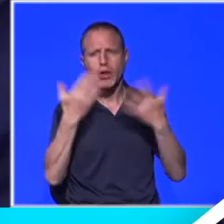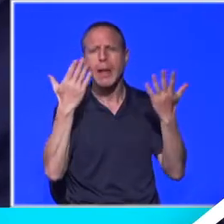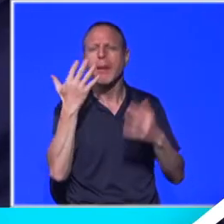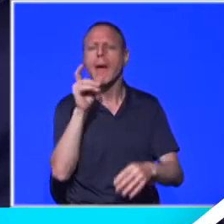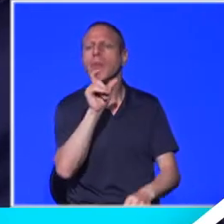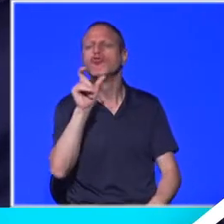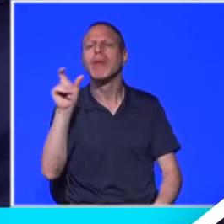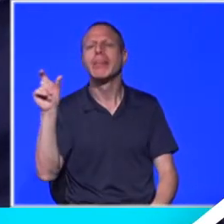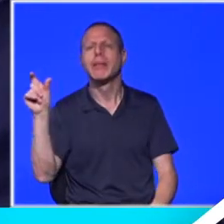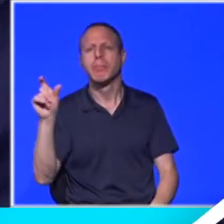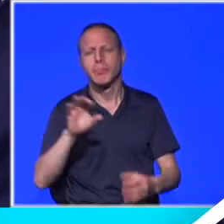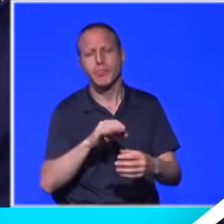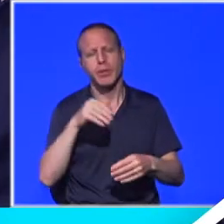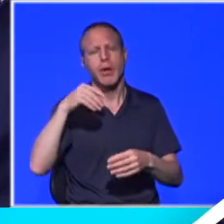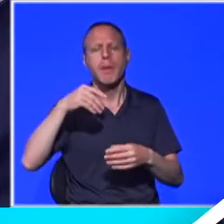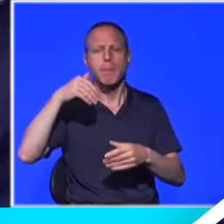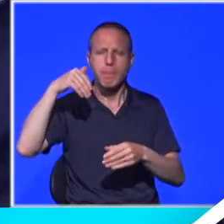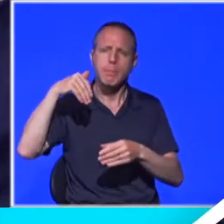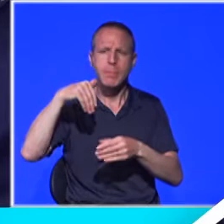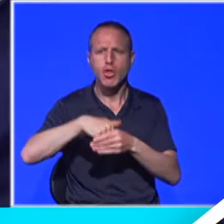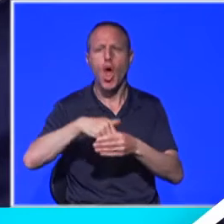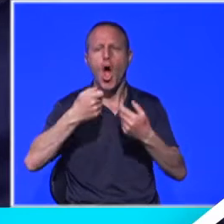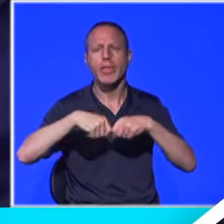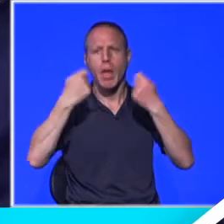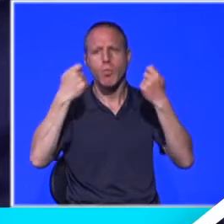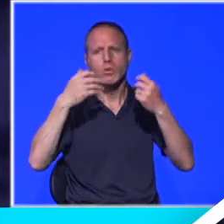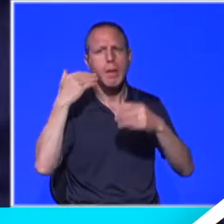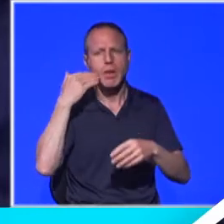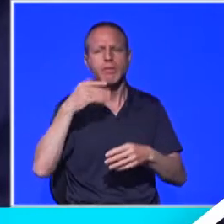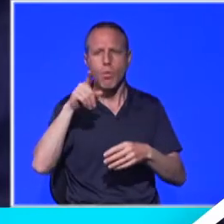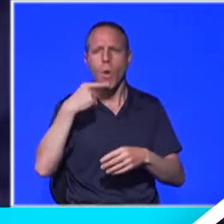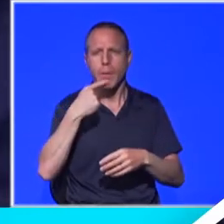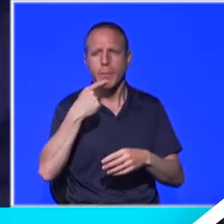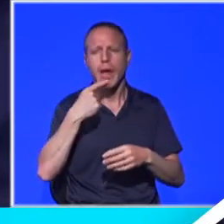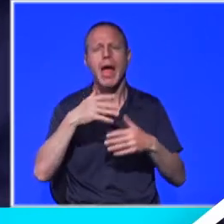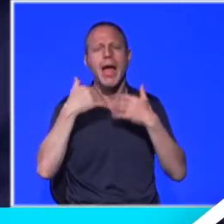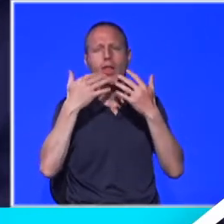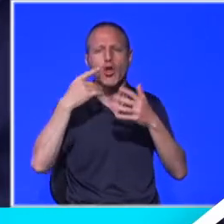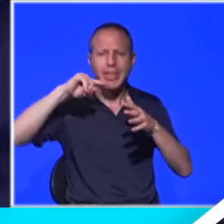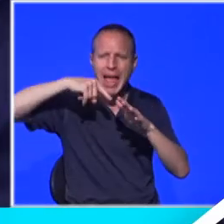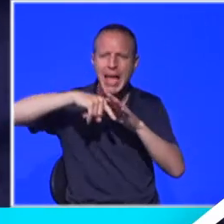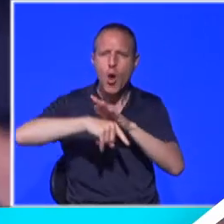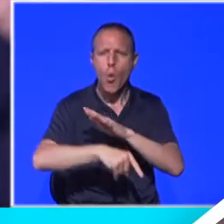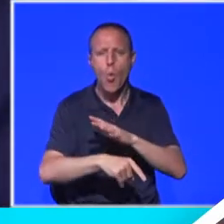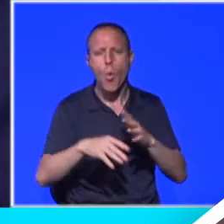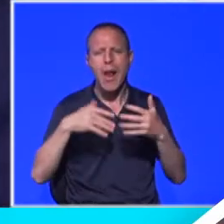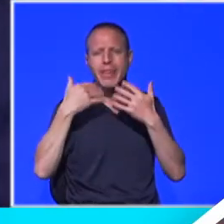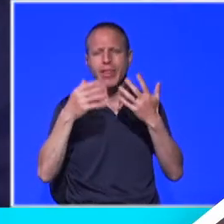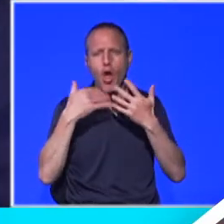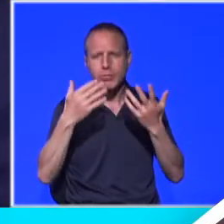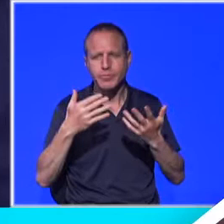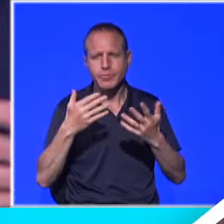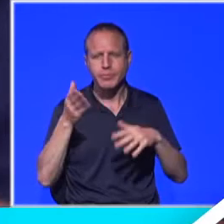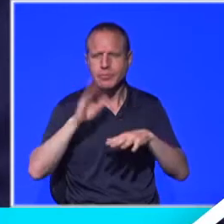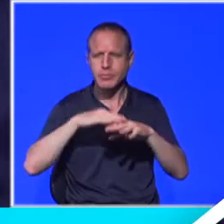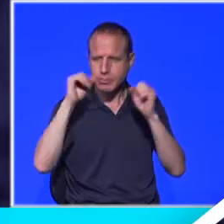ביטויים שנטועים עמוק בתוך התרבות האמריקאית, ובין השאר הוא אמר, תיאוריית החלחול, התיאוריה שבעצם